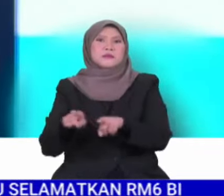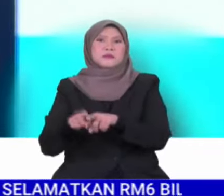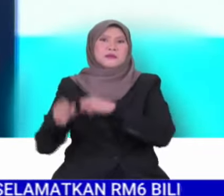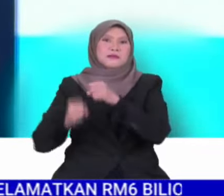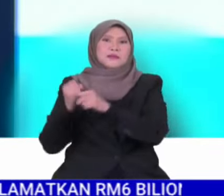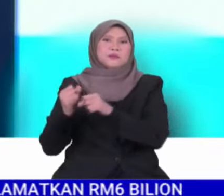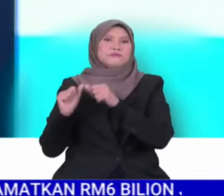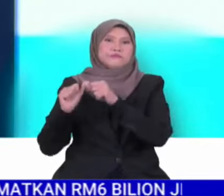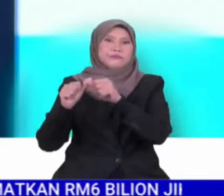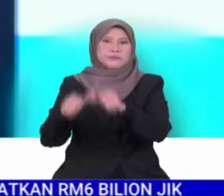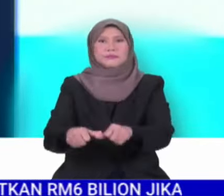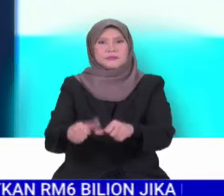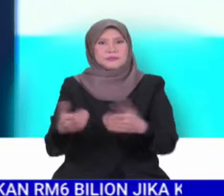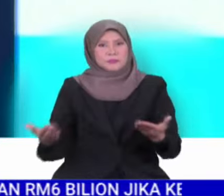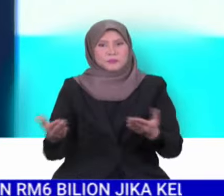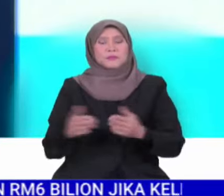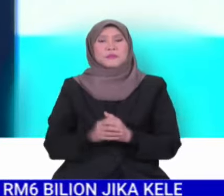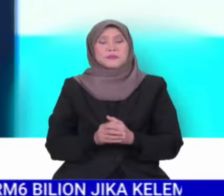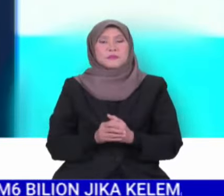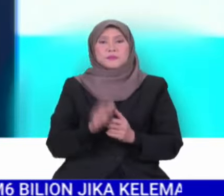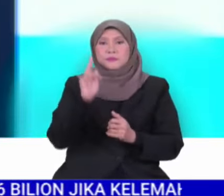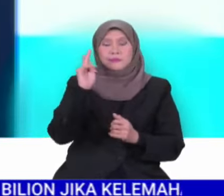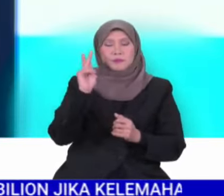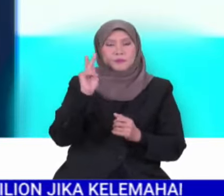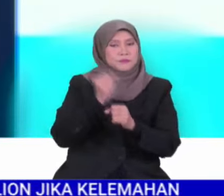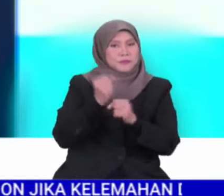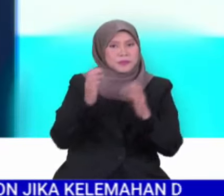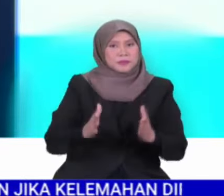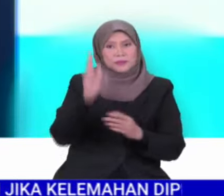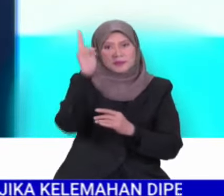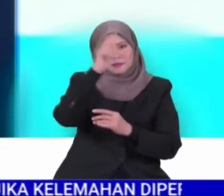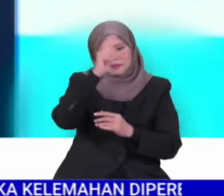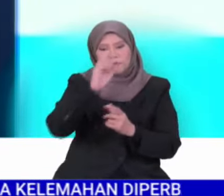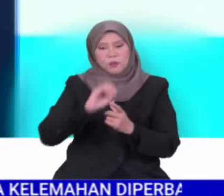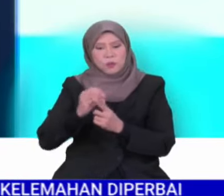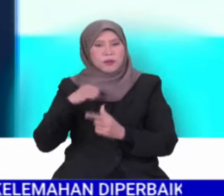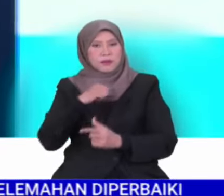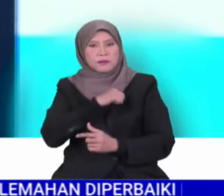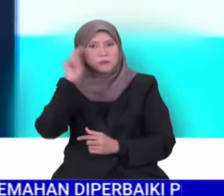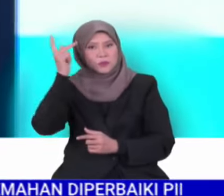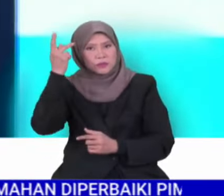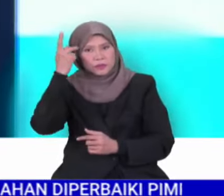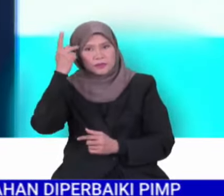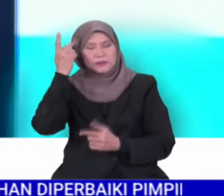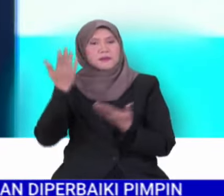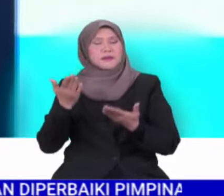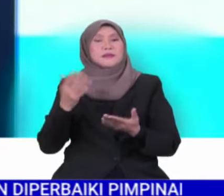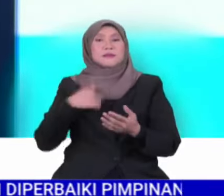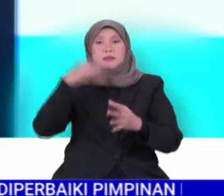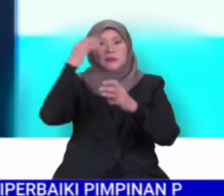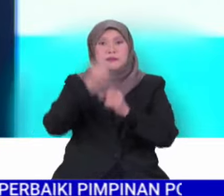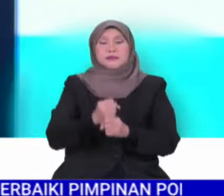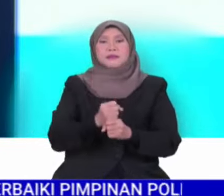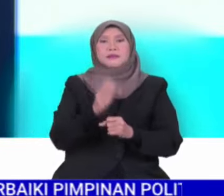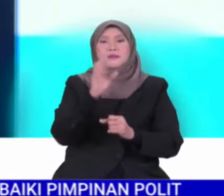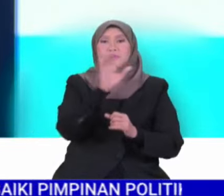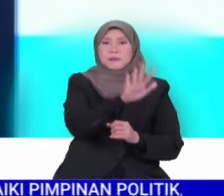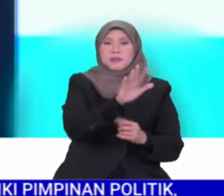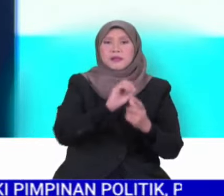oleh pimpinan politik dan penjawat awam, saya yakin 5-6 bilion ringgit